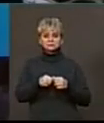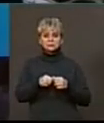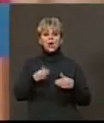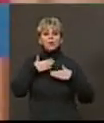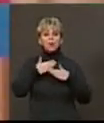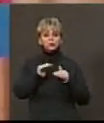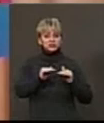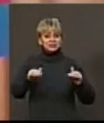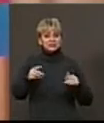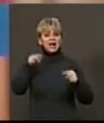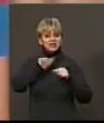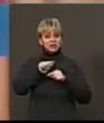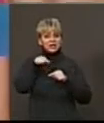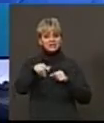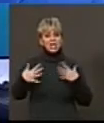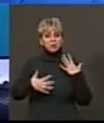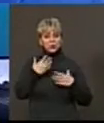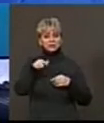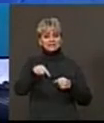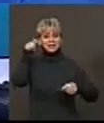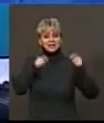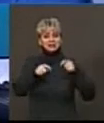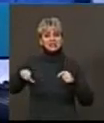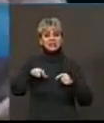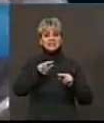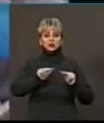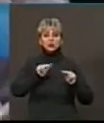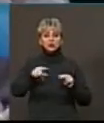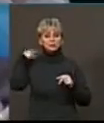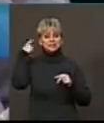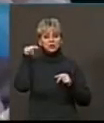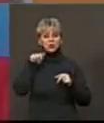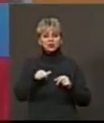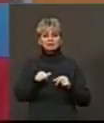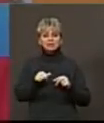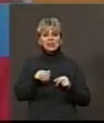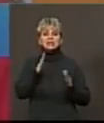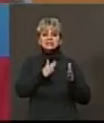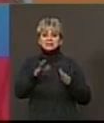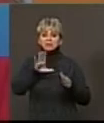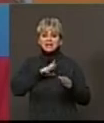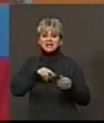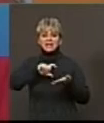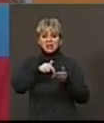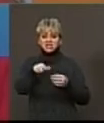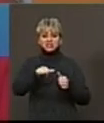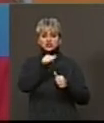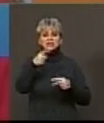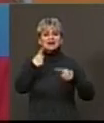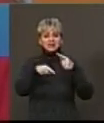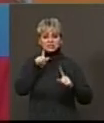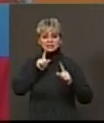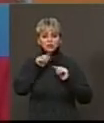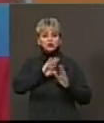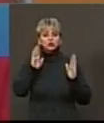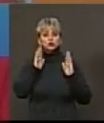Помочь подросткам контролировать эмоции. Конференция донских педагогов-психологов. Состоялись и классные часы, родительские собрания,